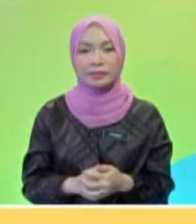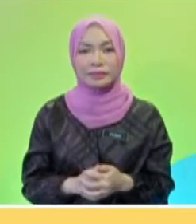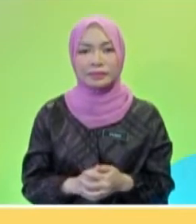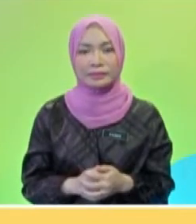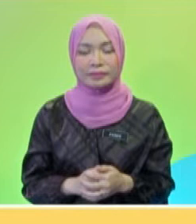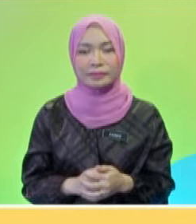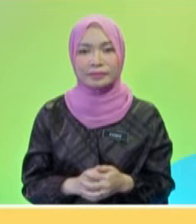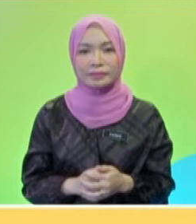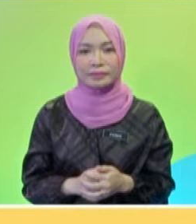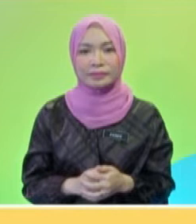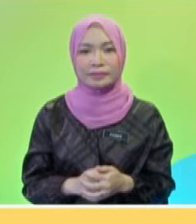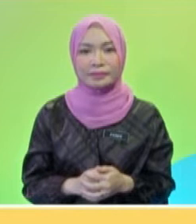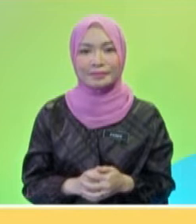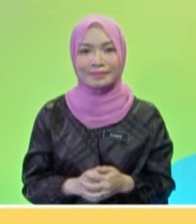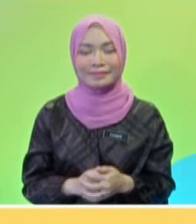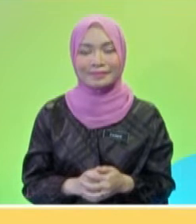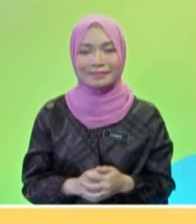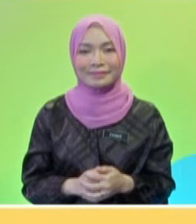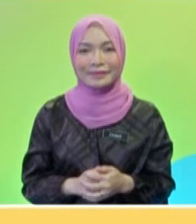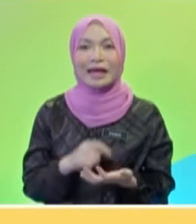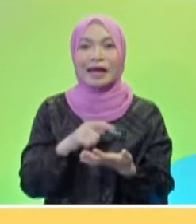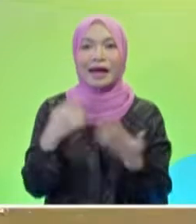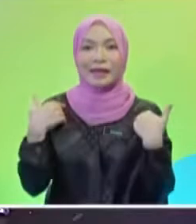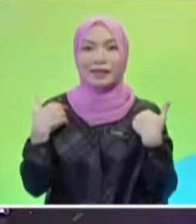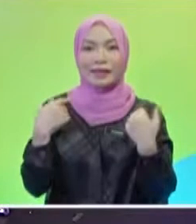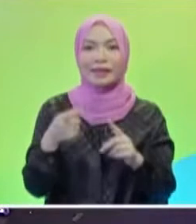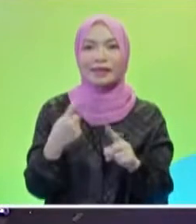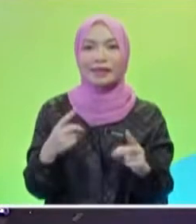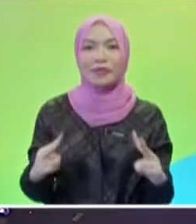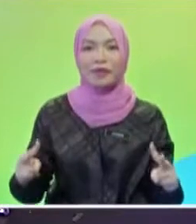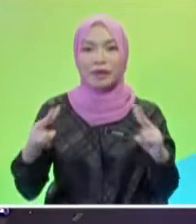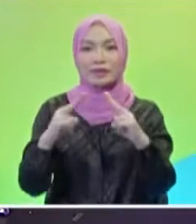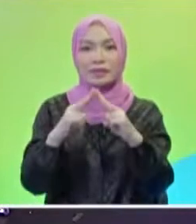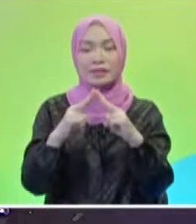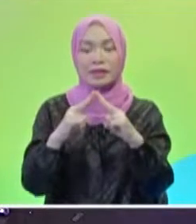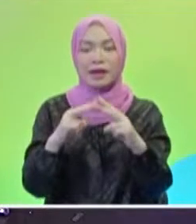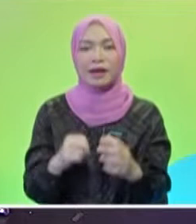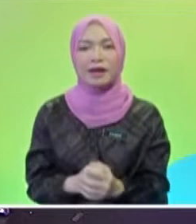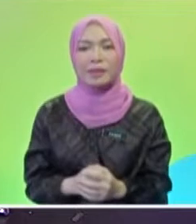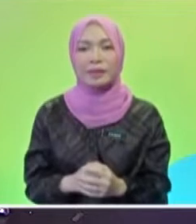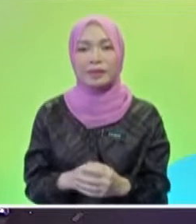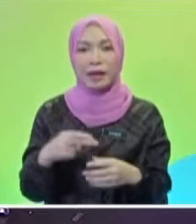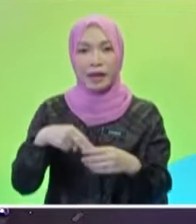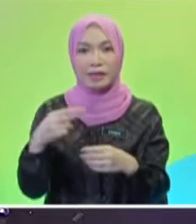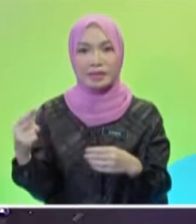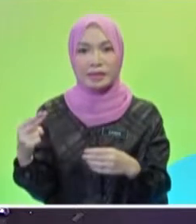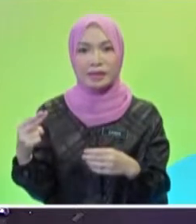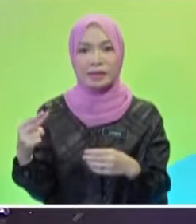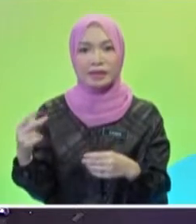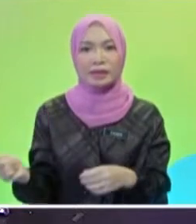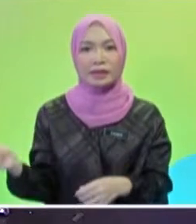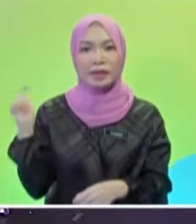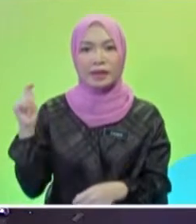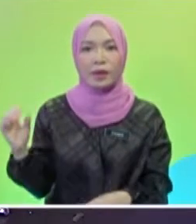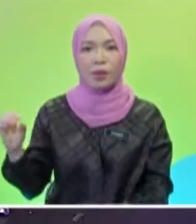ombak-ombak restoring menghempas pantai negara Perancis akimitsu fikirkan Bagaimana enak manfaatkan tenaga ombak